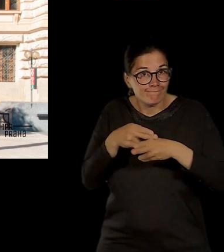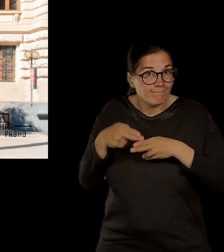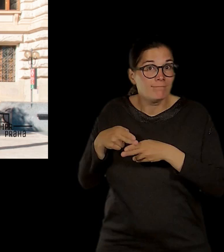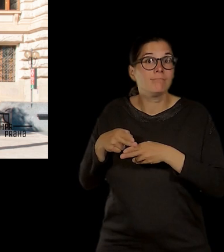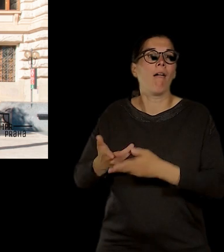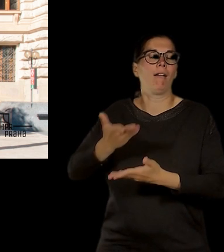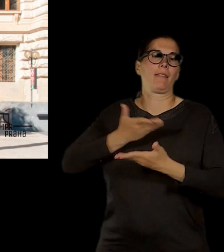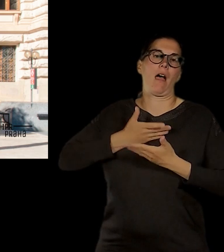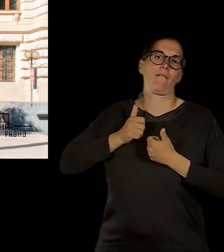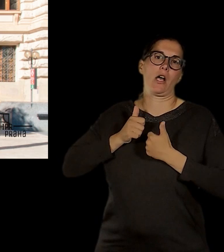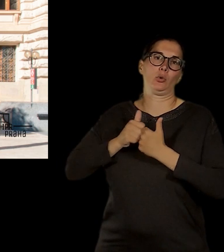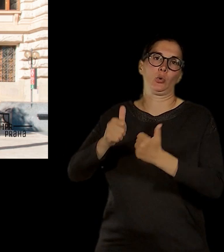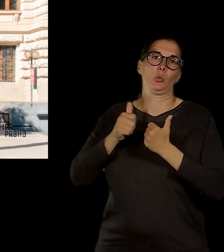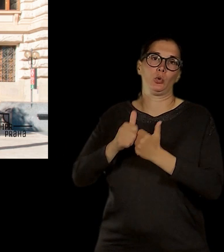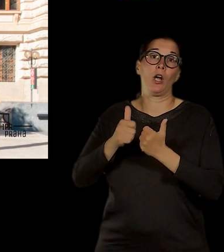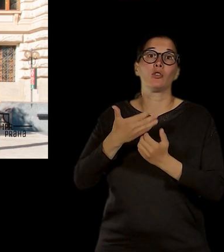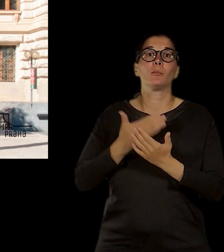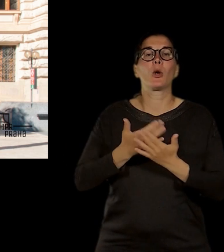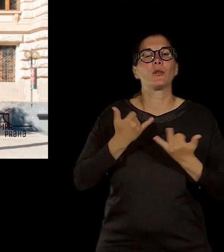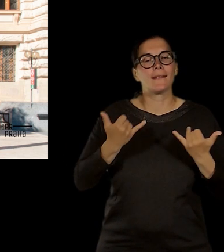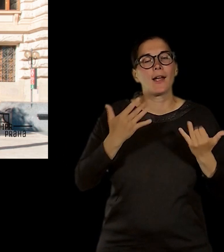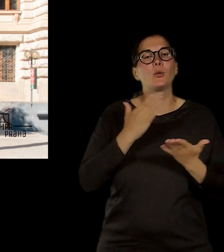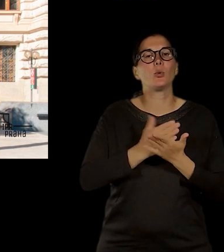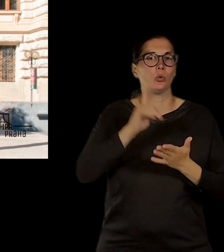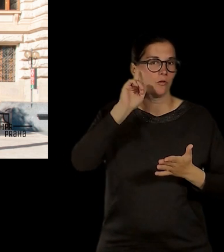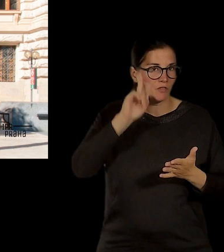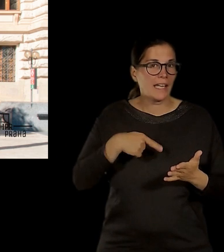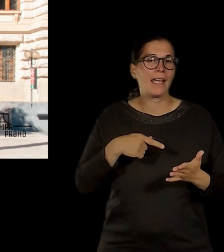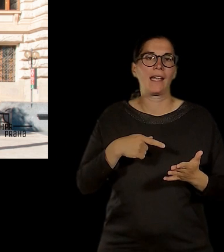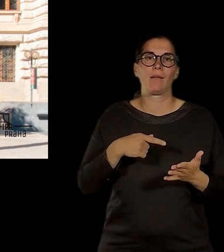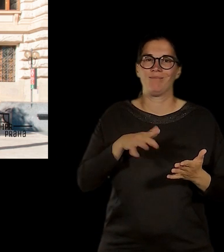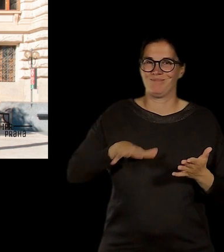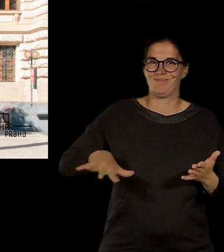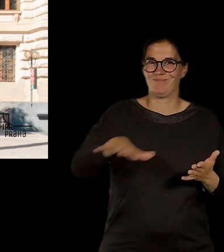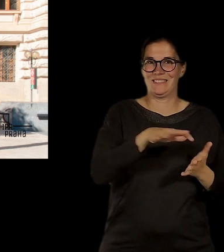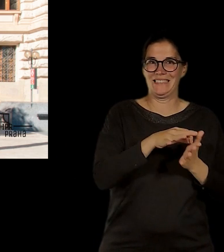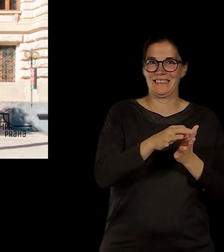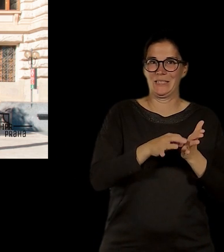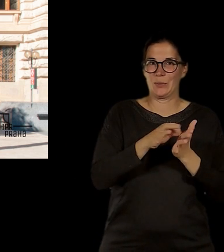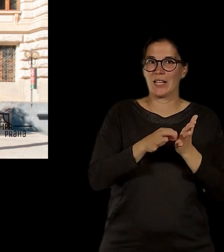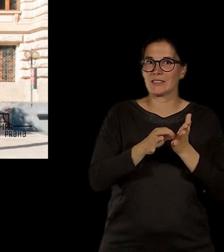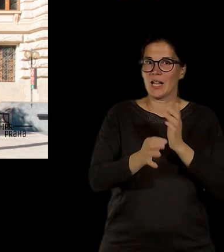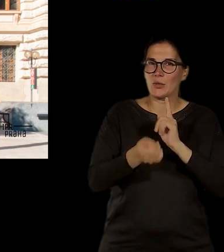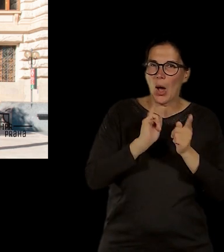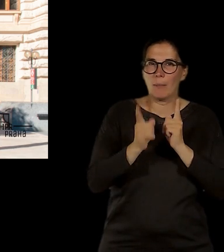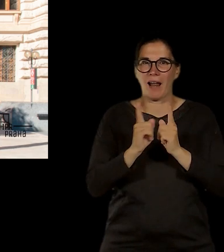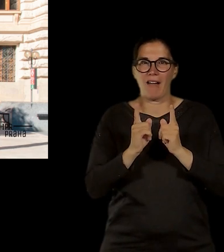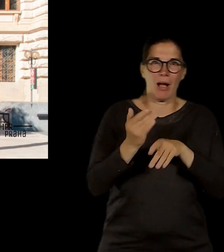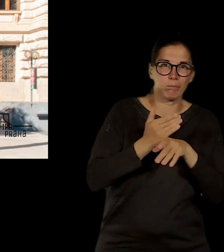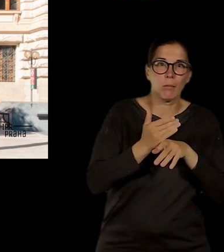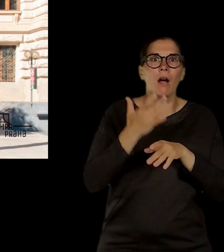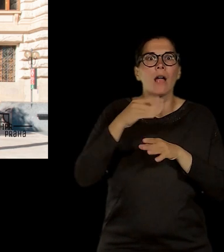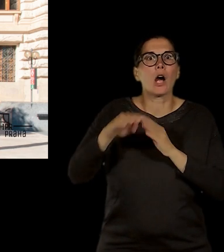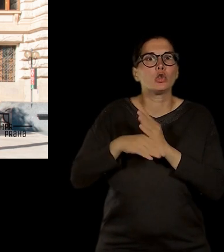nám umožňuje to, že víme například to, jakým způsobem ve složité situaci vysadit stromy a dlouhodobě